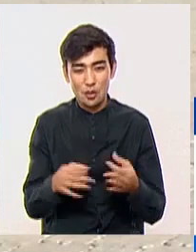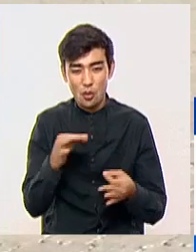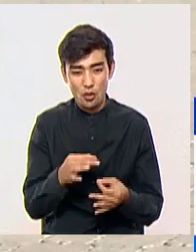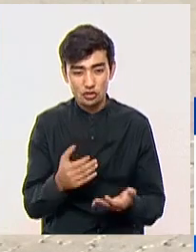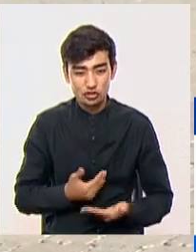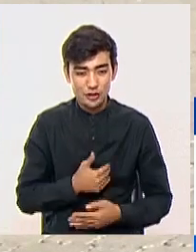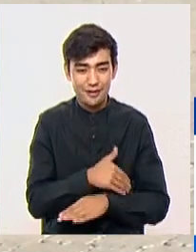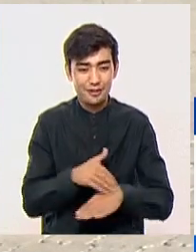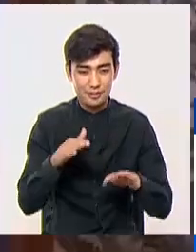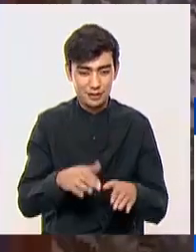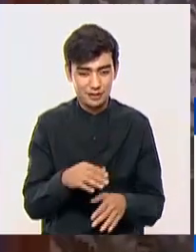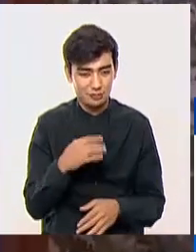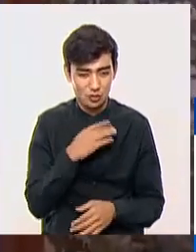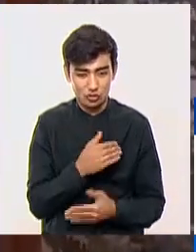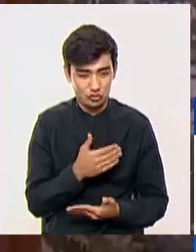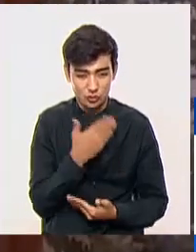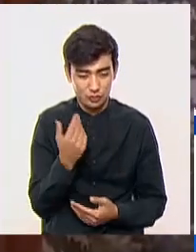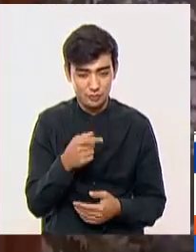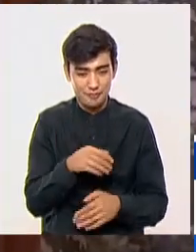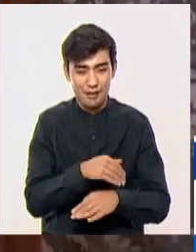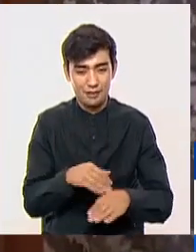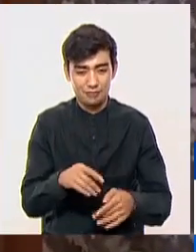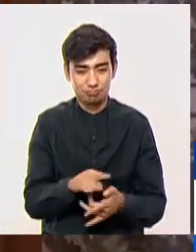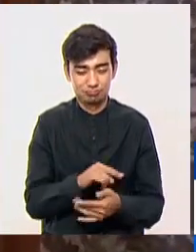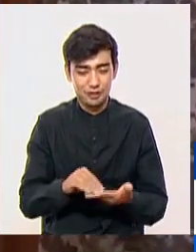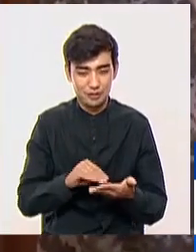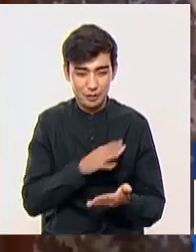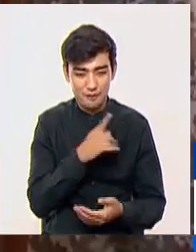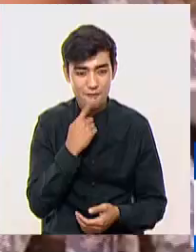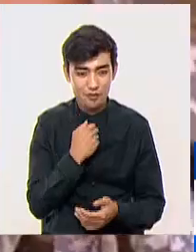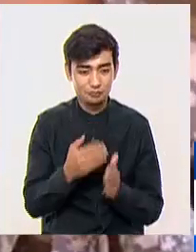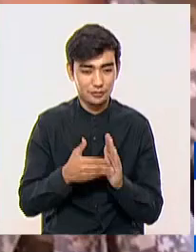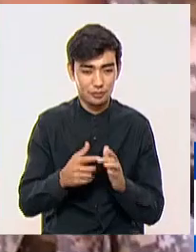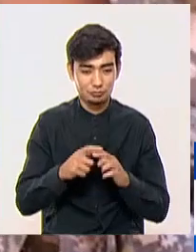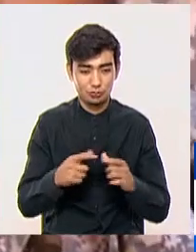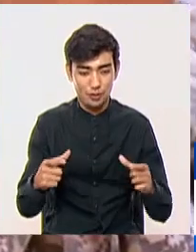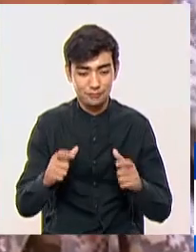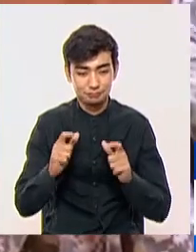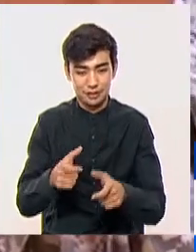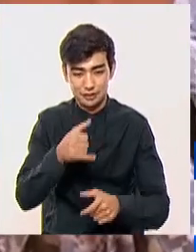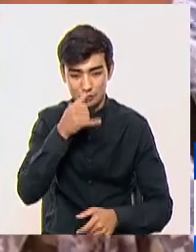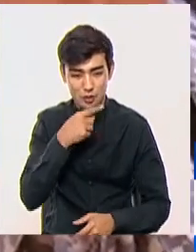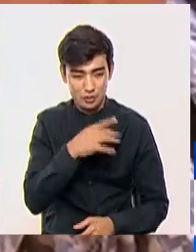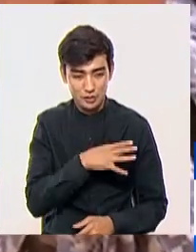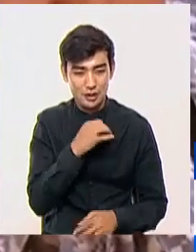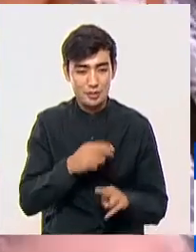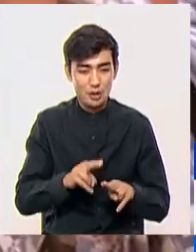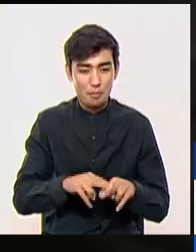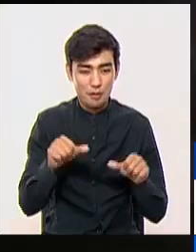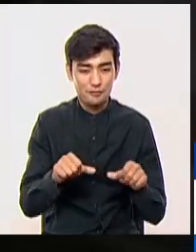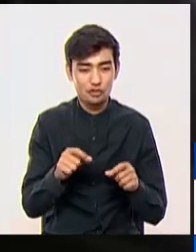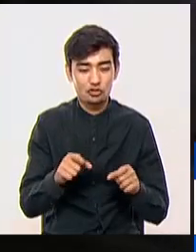жері бойынша тұрмайтындар көп. Сол үшін жергілікті комиссариат өкілдері әскерге шақыру қағазын қолдарына тапсыра алмайтындықтан құқық қорғау